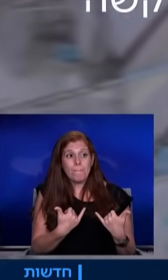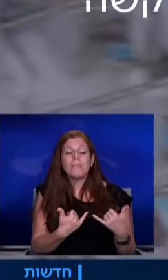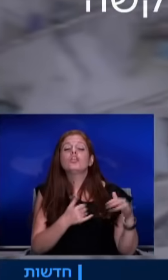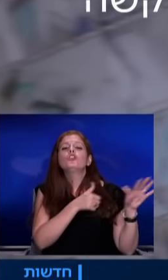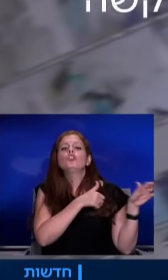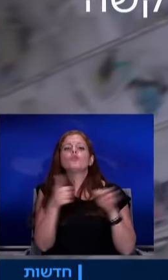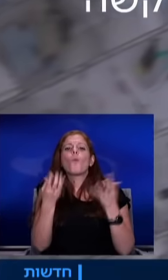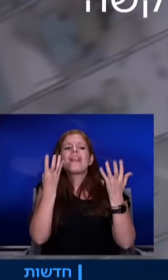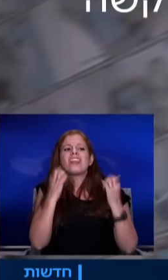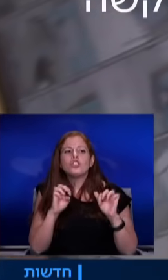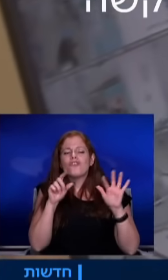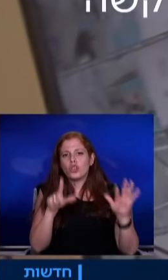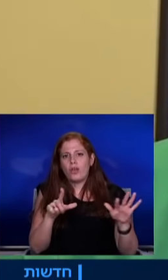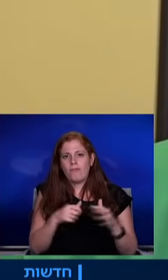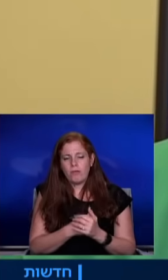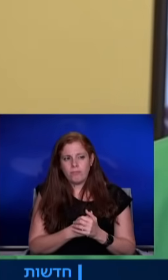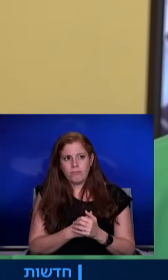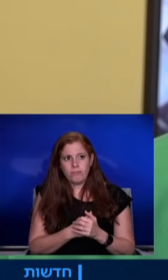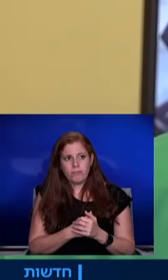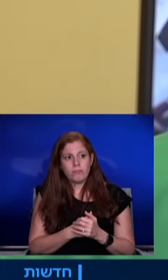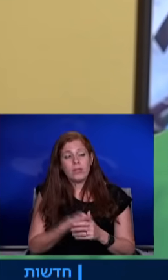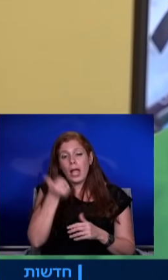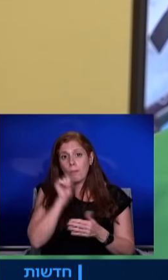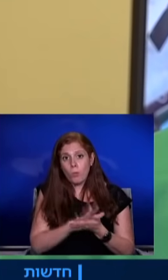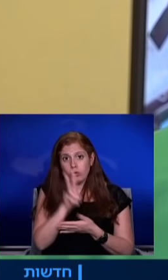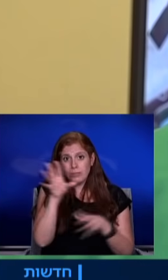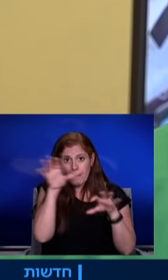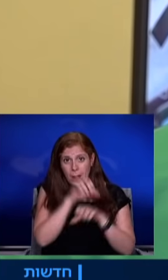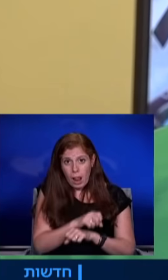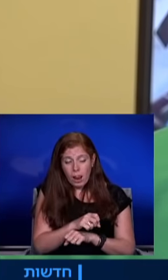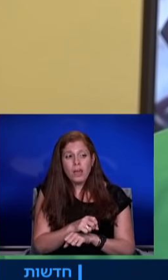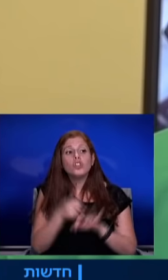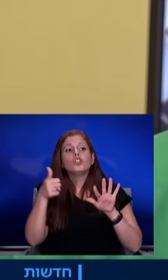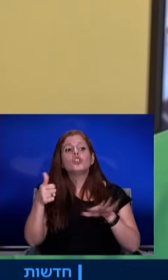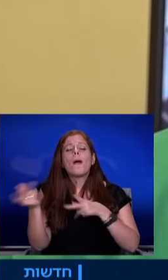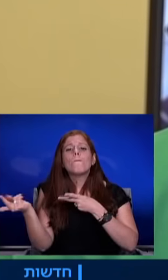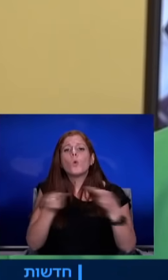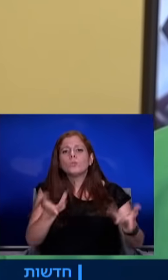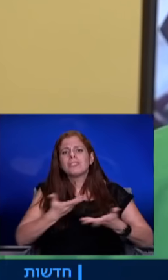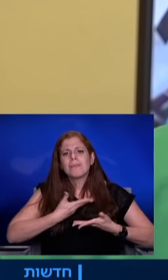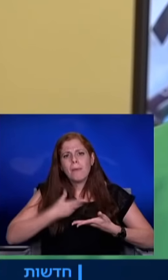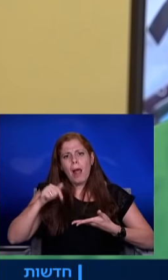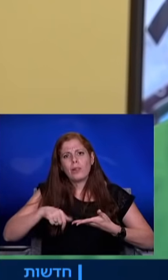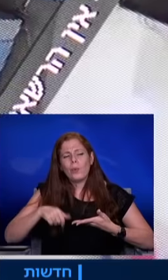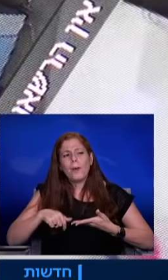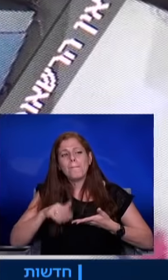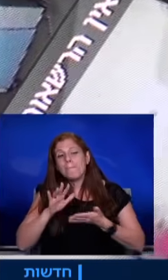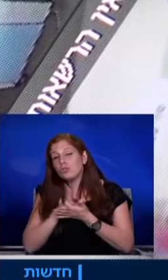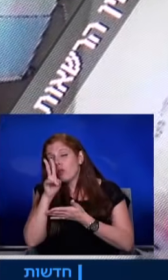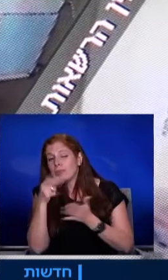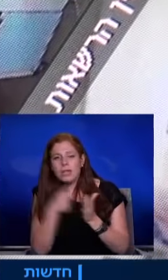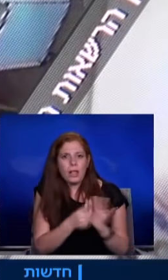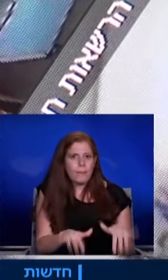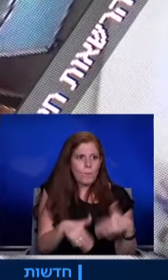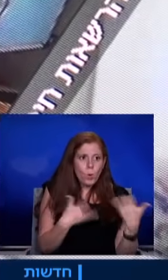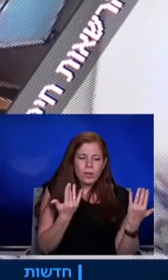על 697. אתמול ב-12 בלילה קיבלנו 6 מאושפזים מחצות עד הבוקר. מה